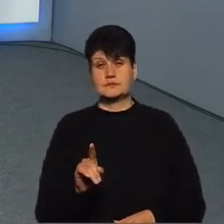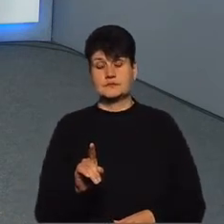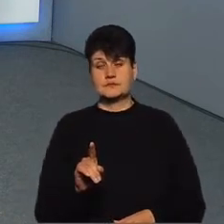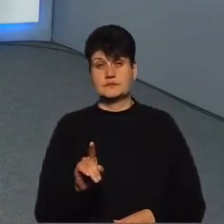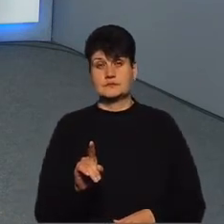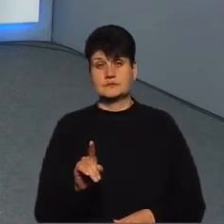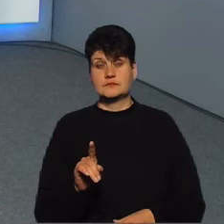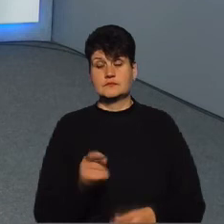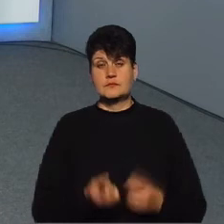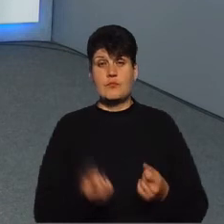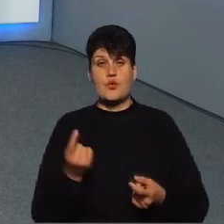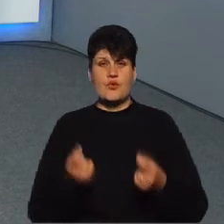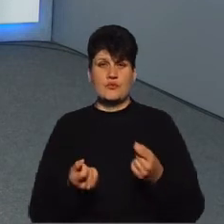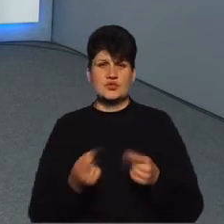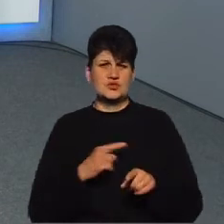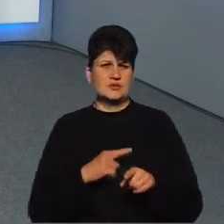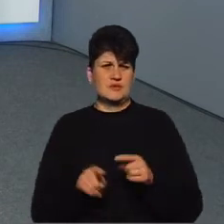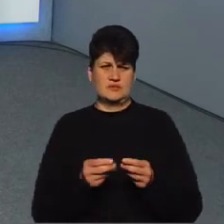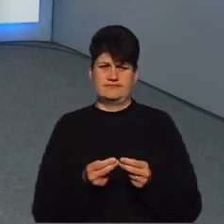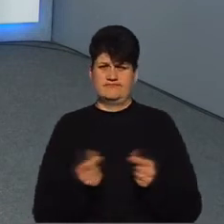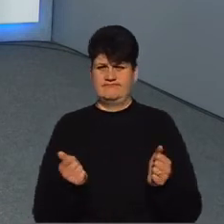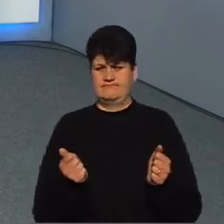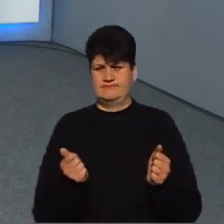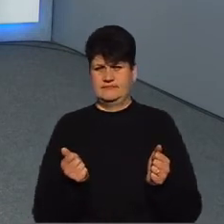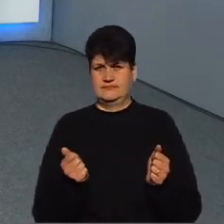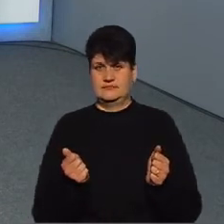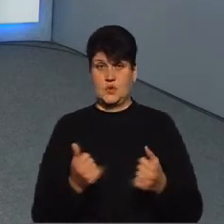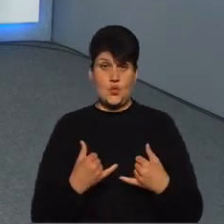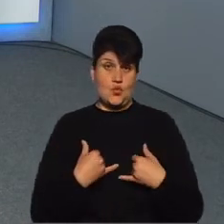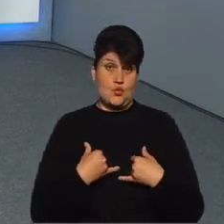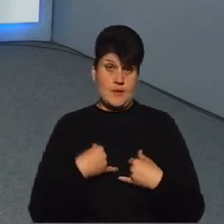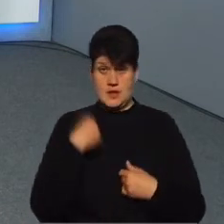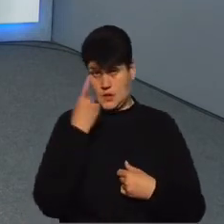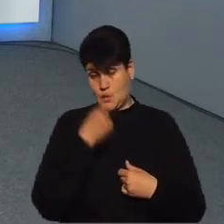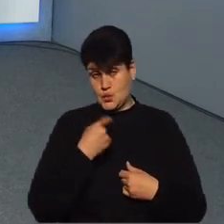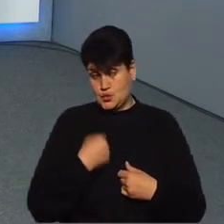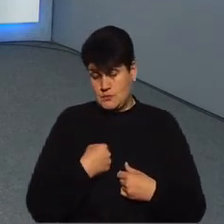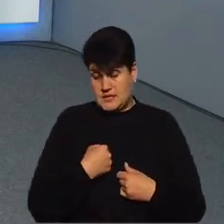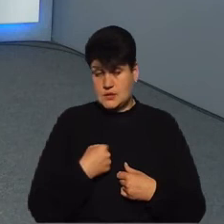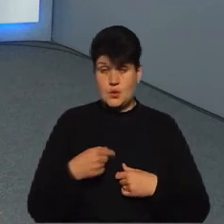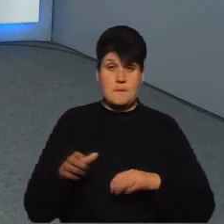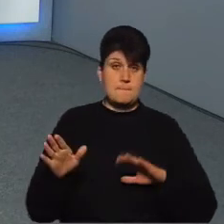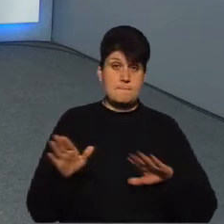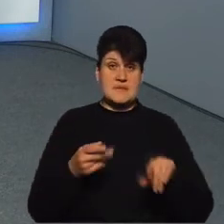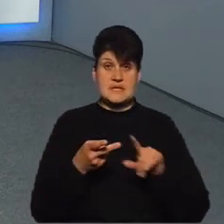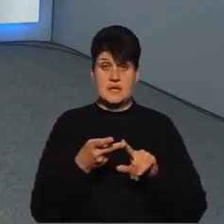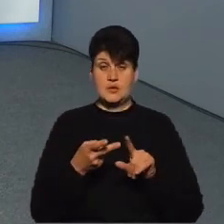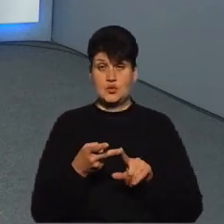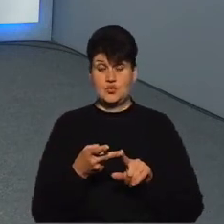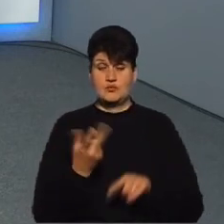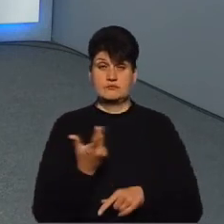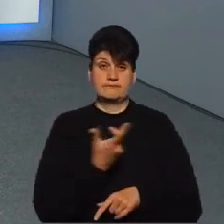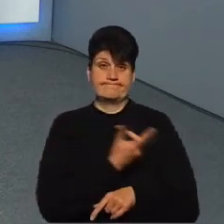прояви доволі швидко проходять. У мене особисто після другого введення